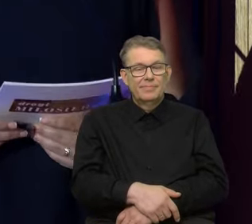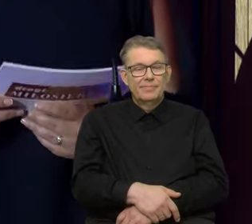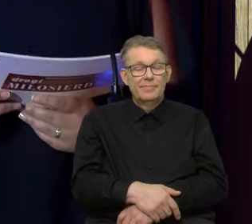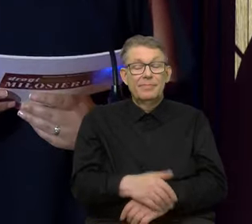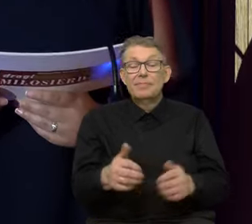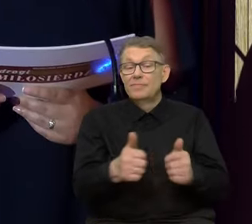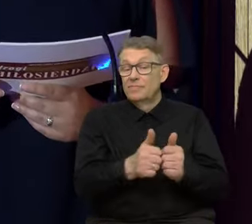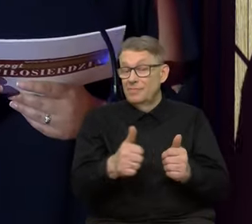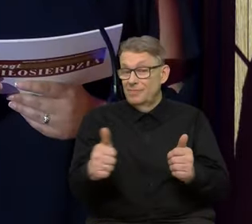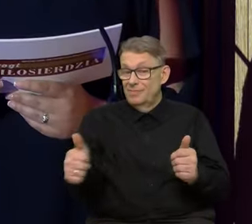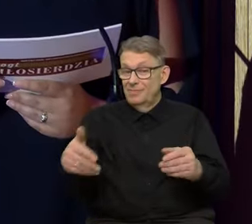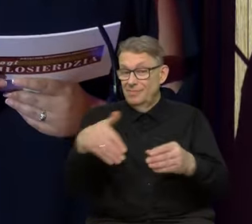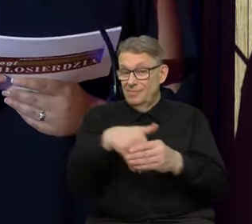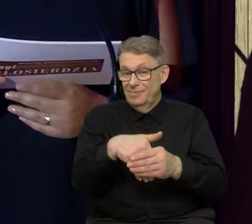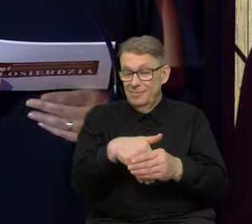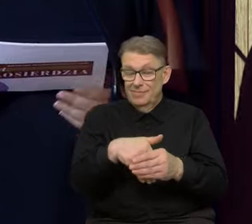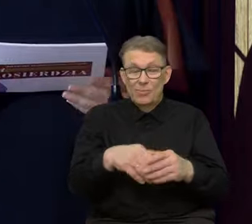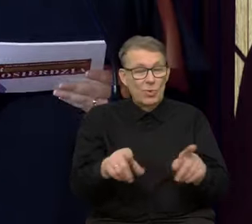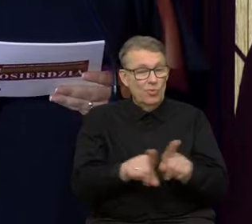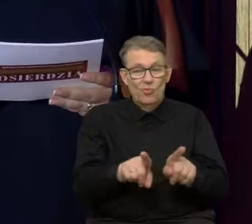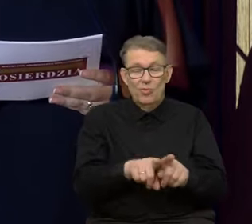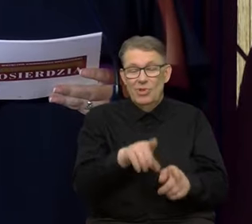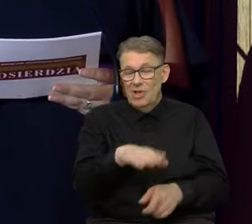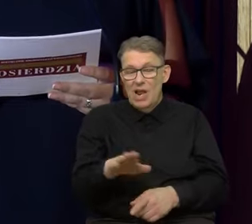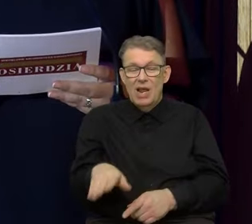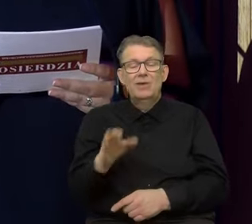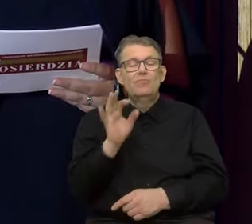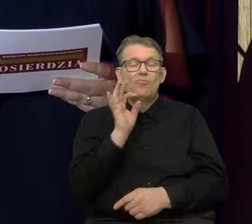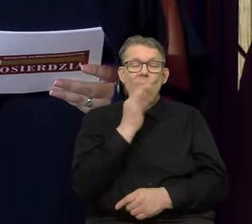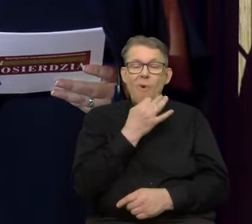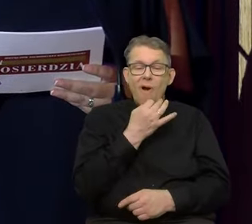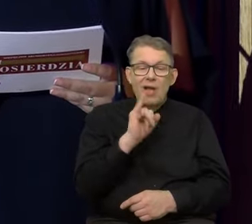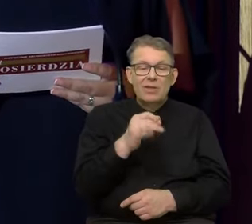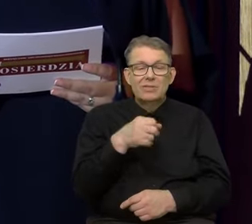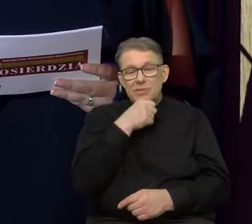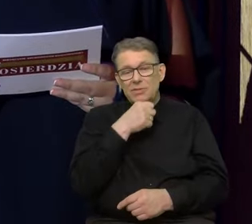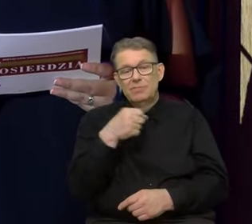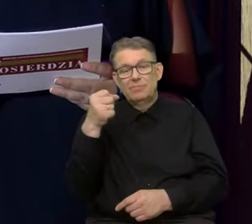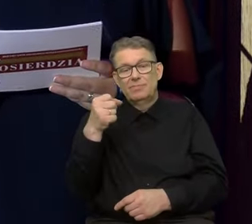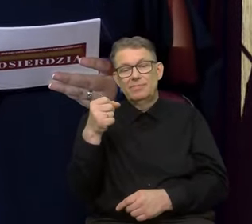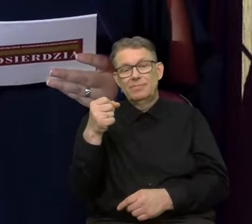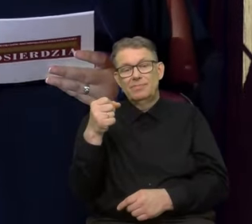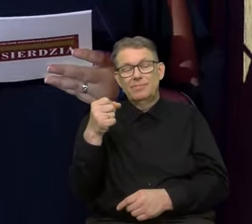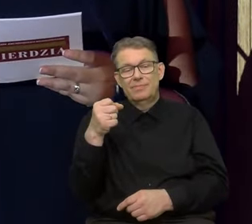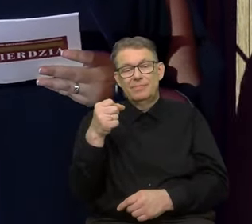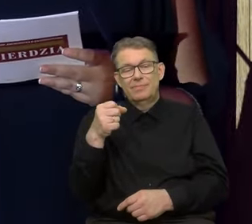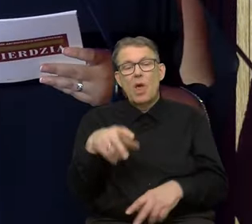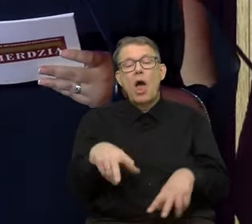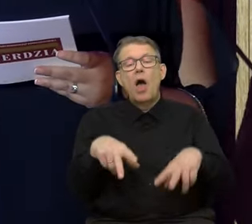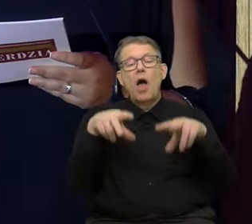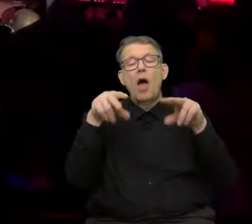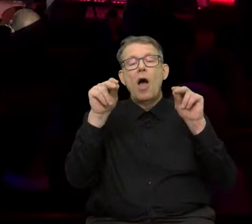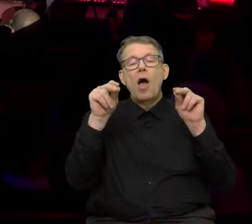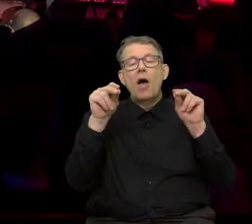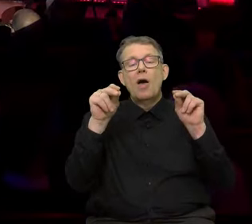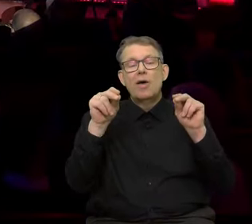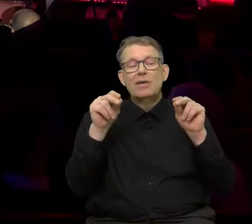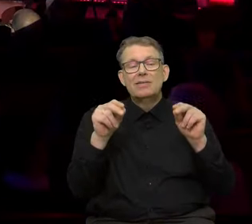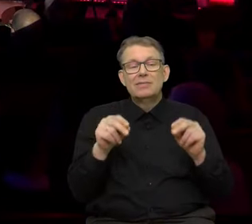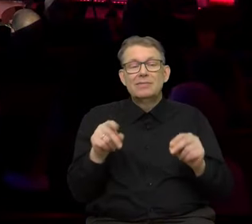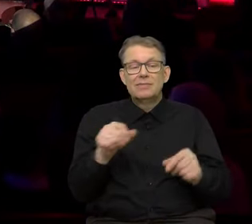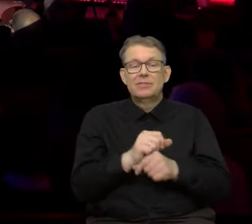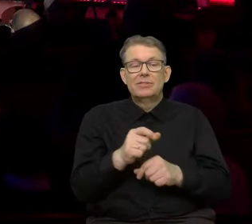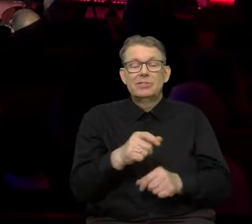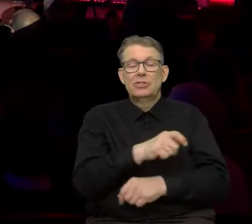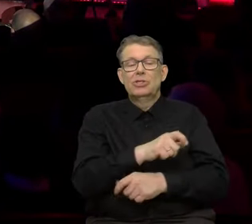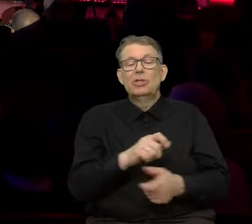W szeregach są zarówno dzieci i młodzież, jak i dorośli. Od początku istnienia drużyna